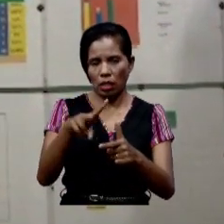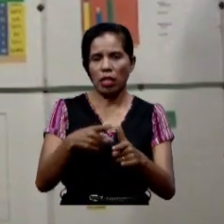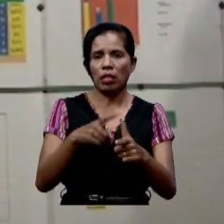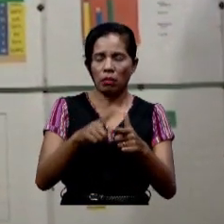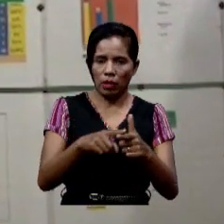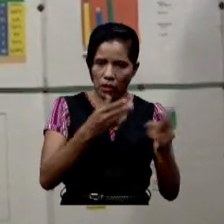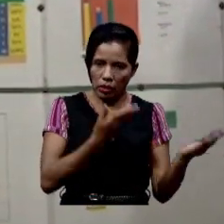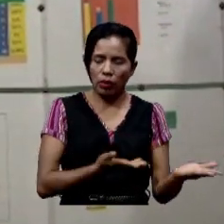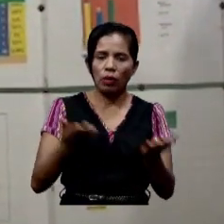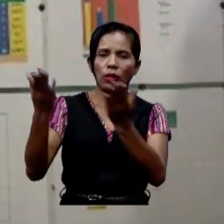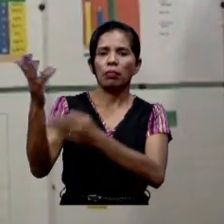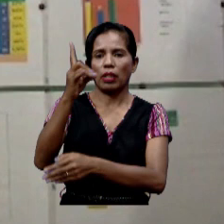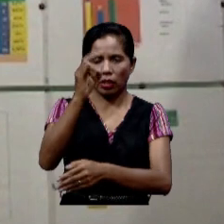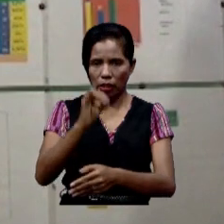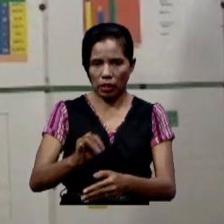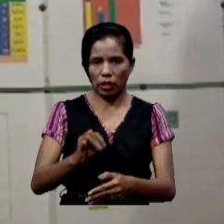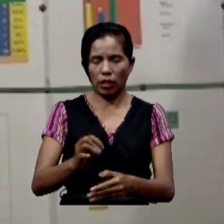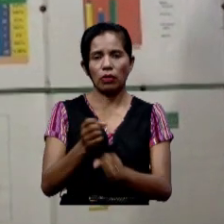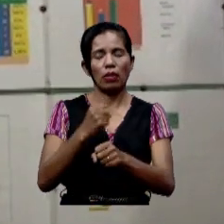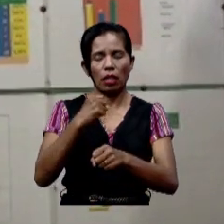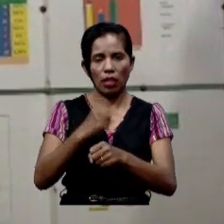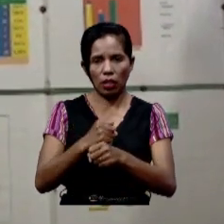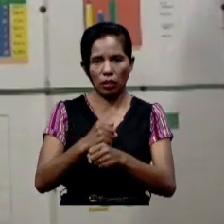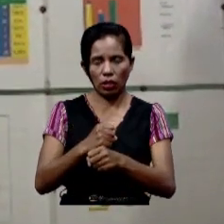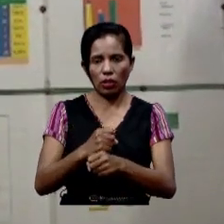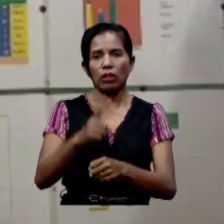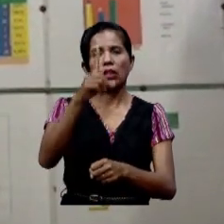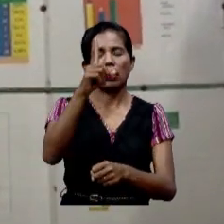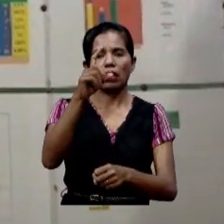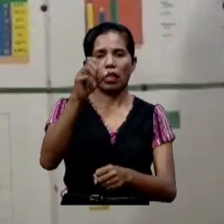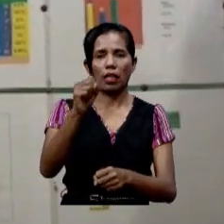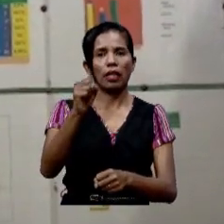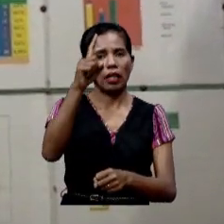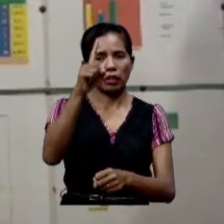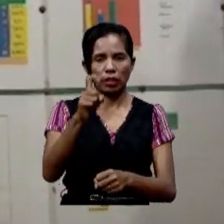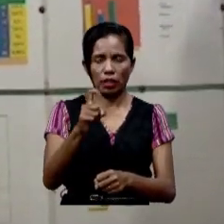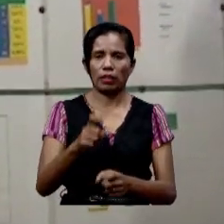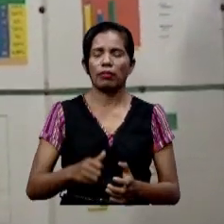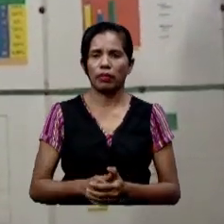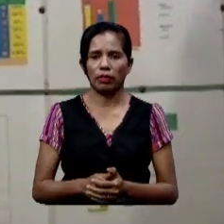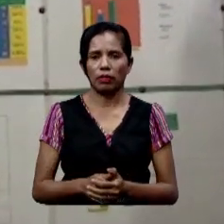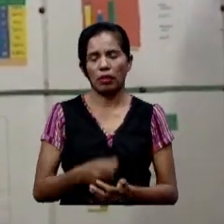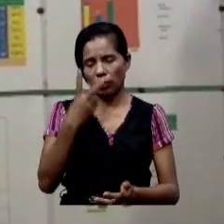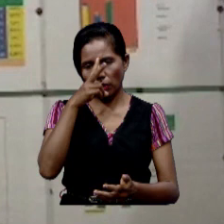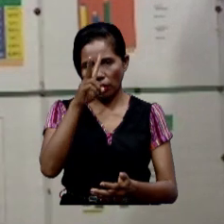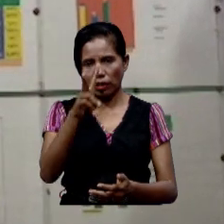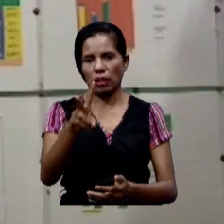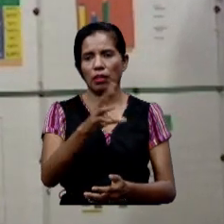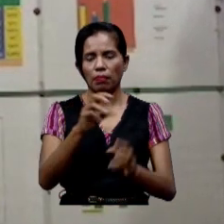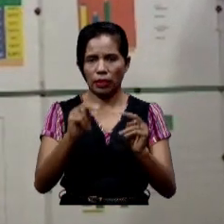dengan harus kau bagi lihat presisi terlalu CT scan o pasien sih nih bema sih konisan saya nih presisi